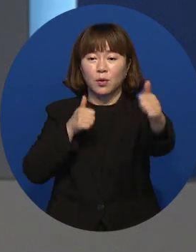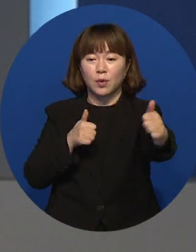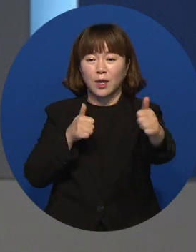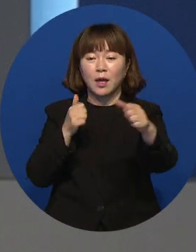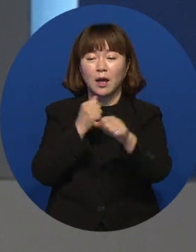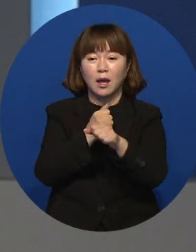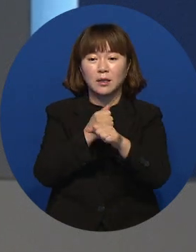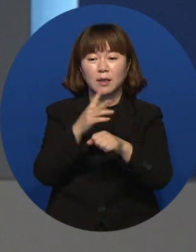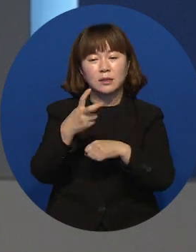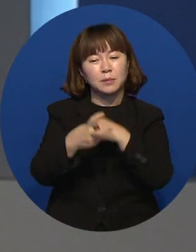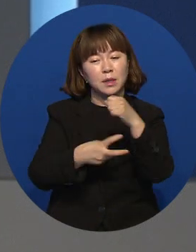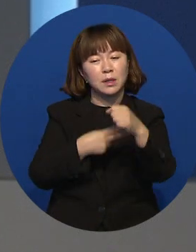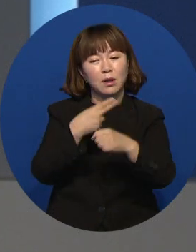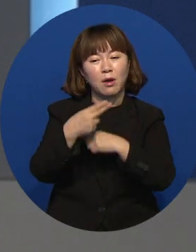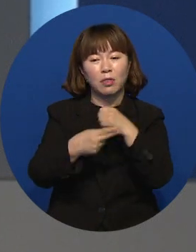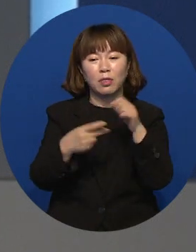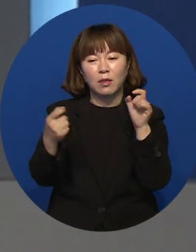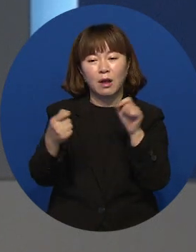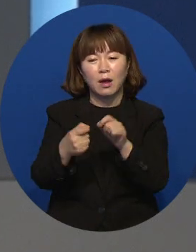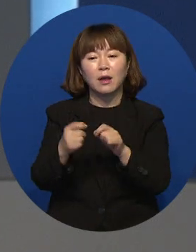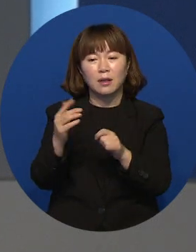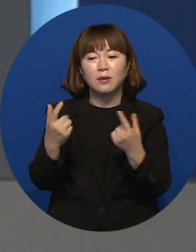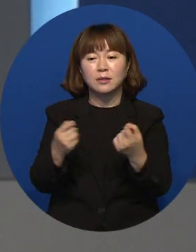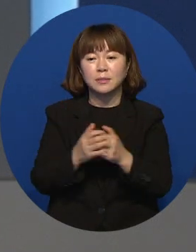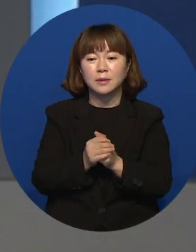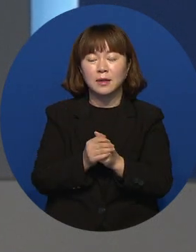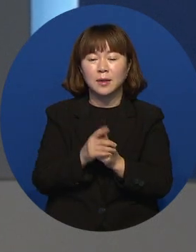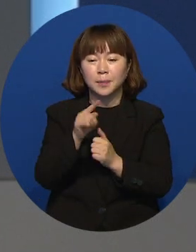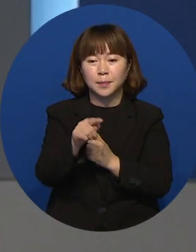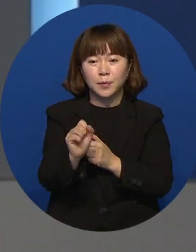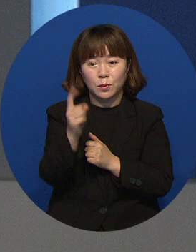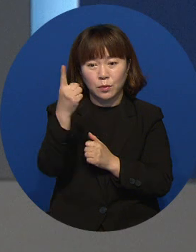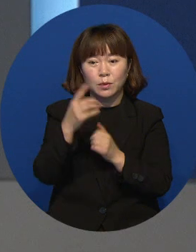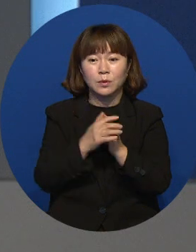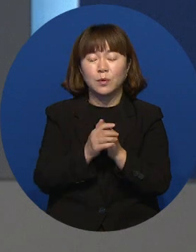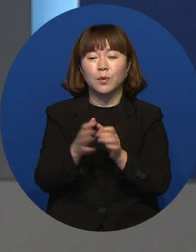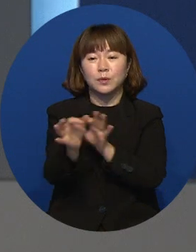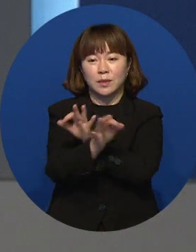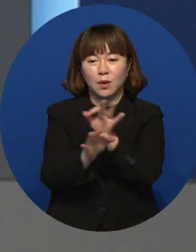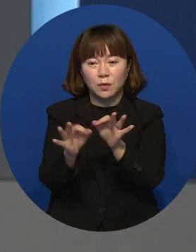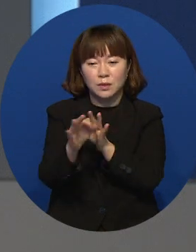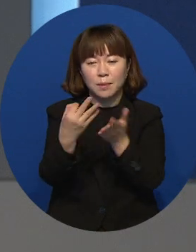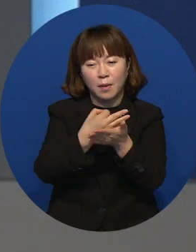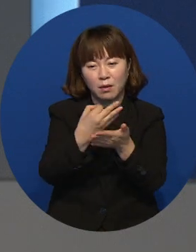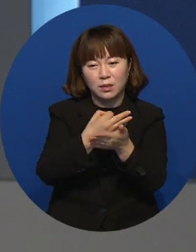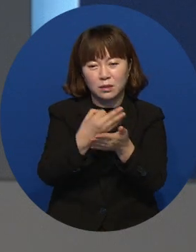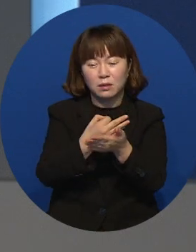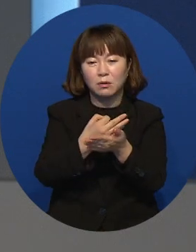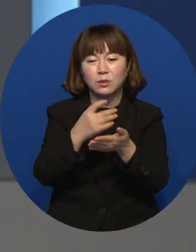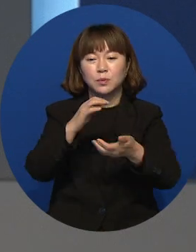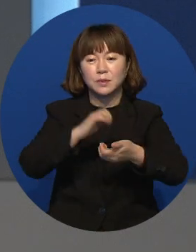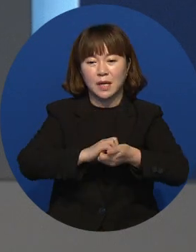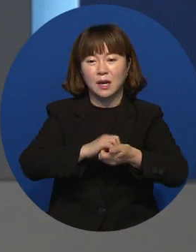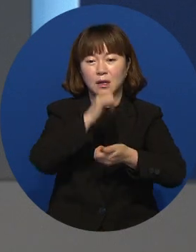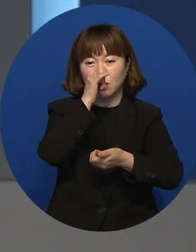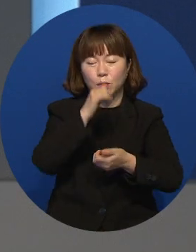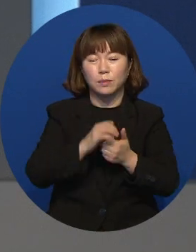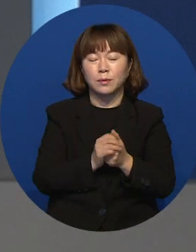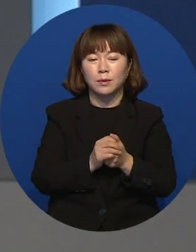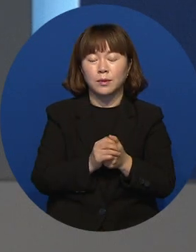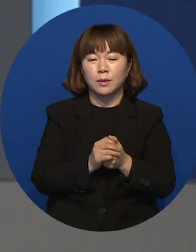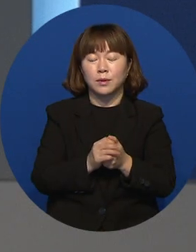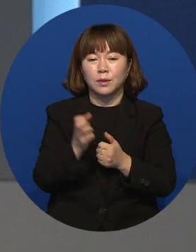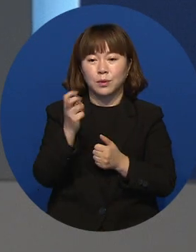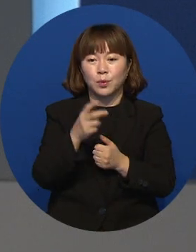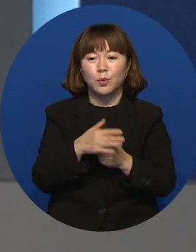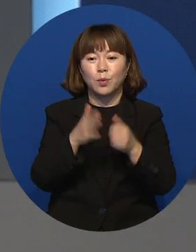다가오는데 어 그것으로 인해서 띄었던 경제 활동이 상당히 좀 제약을 받았고요 뭐 경제 활동 뿐만이 아니고